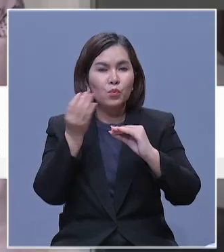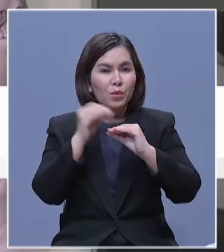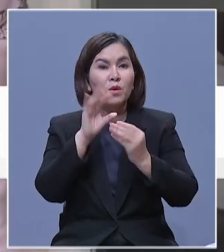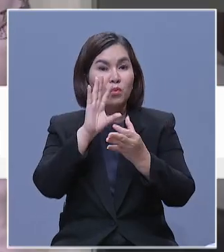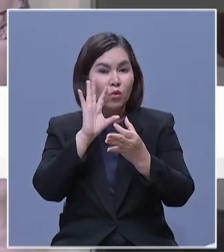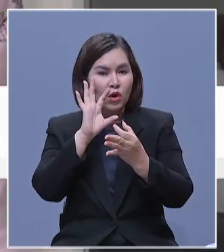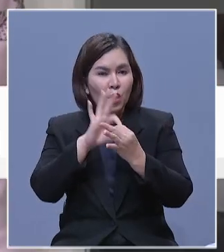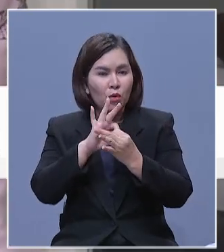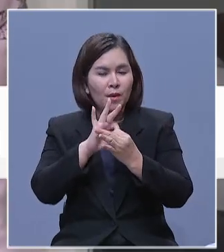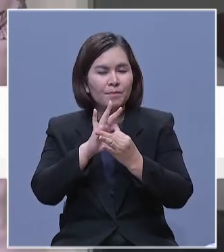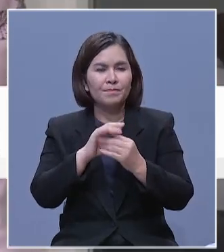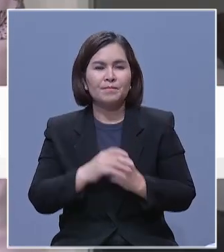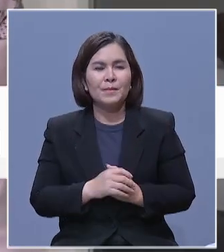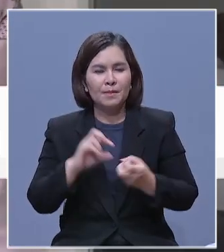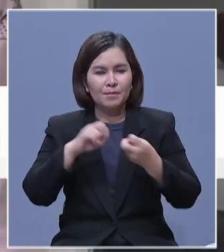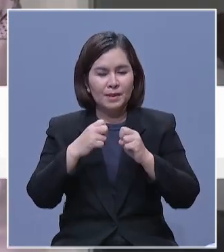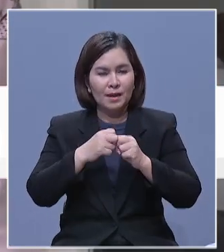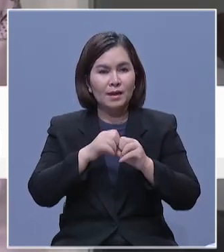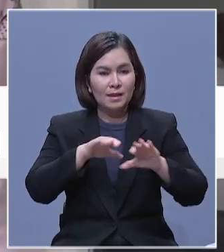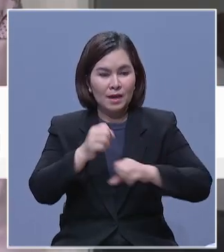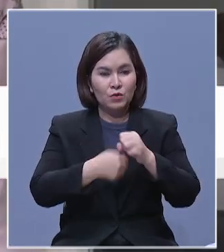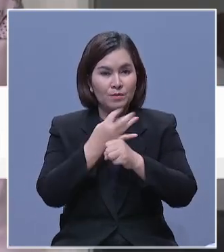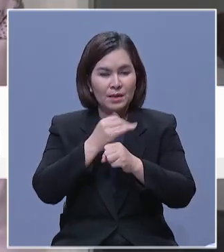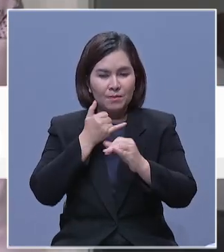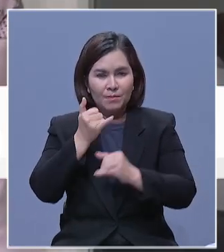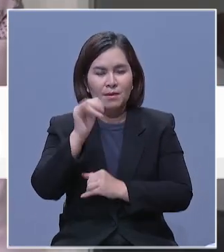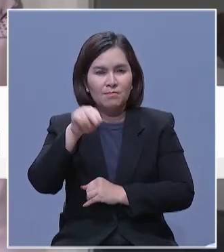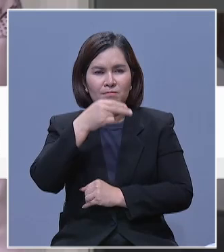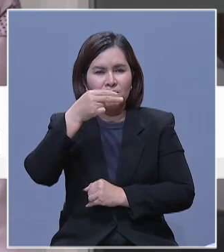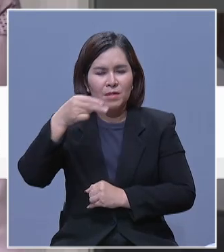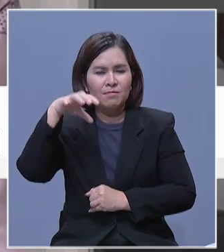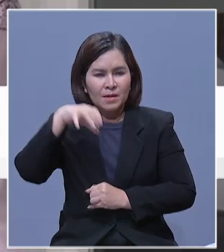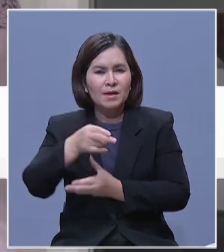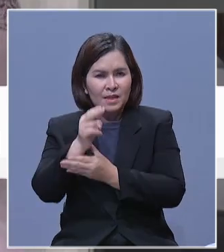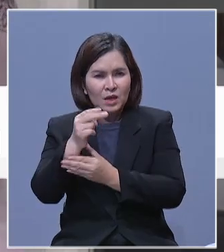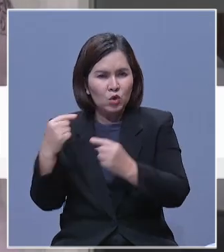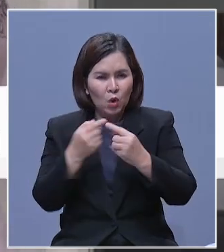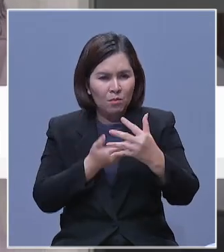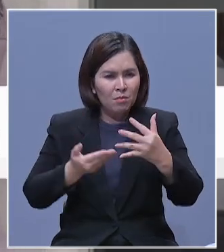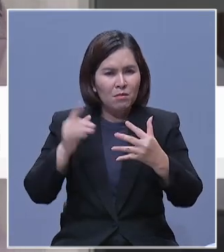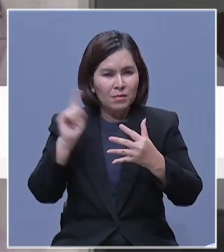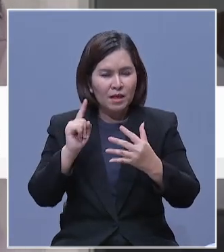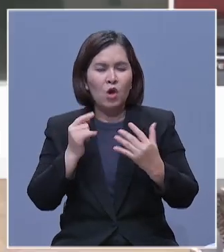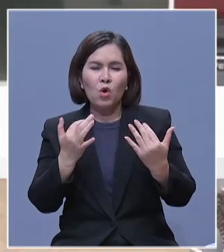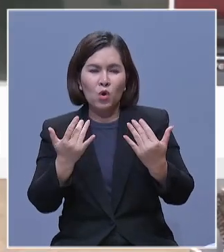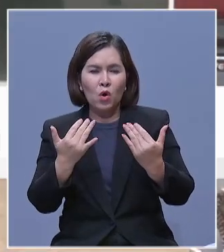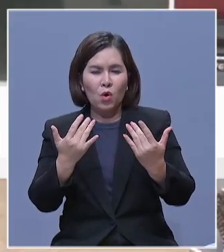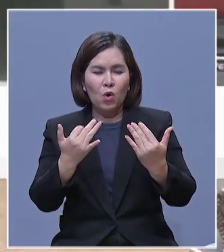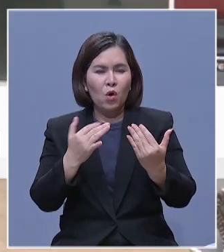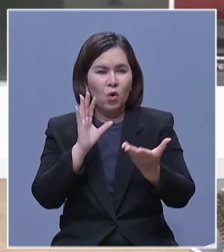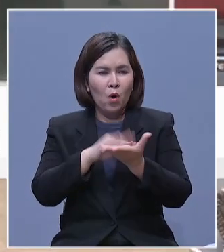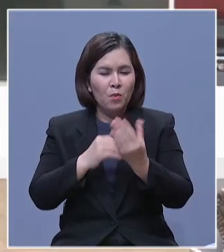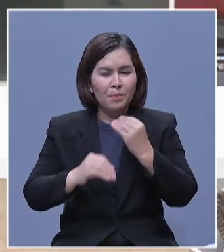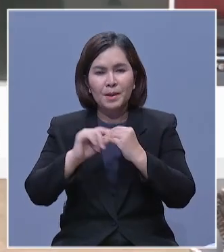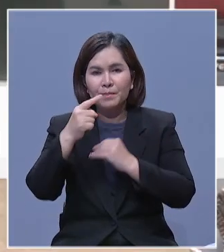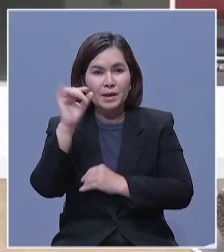หน้าคดีเด็กอายุ 14ก่อเหตุยิงที่สยามพารากรนะครับซึ่งตลอดช่วงเช้าดูเหมือนจะยังไม่มีความเคลื่อนไหวอะไรมากนักแต่